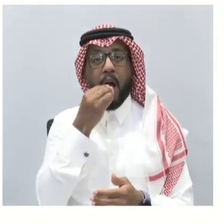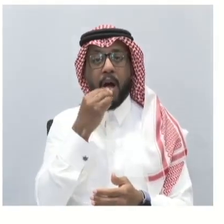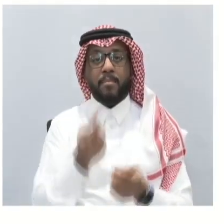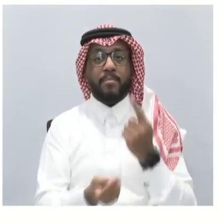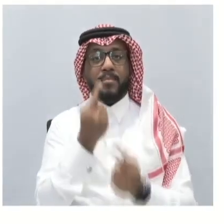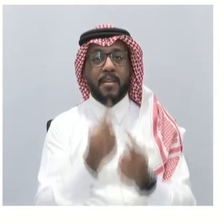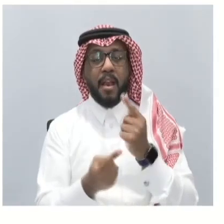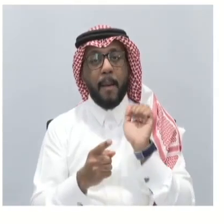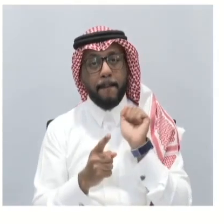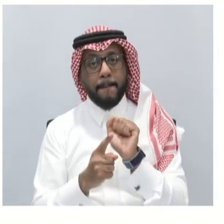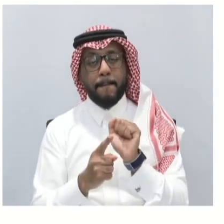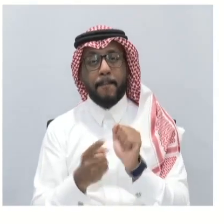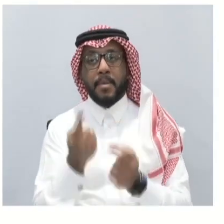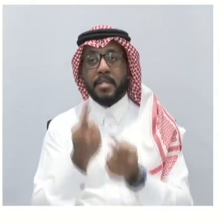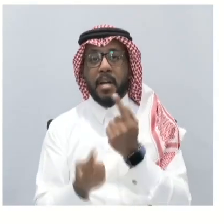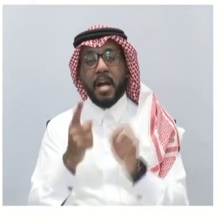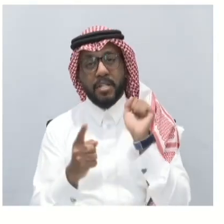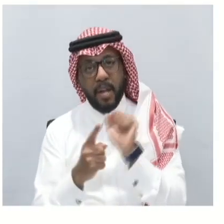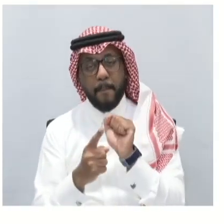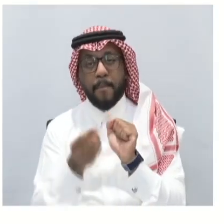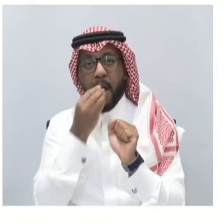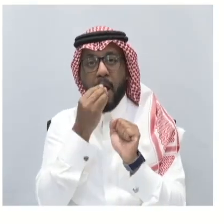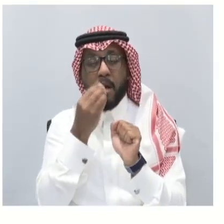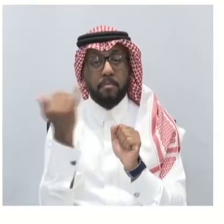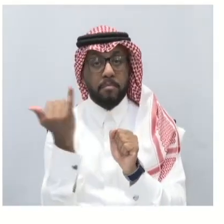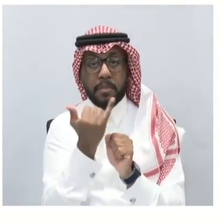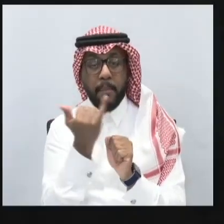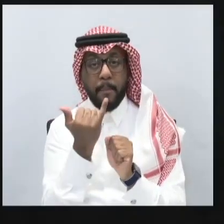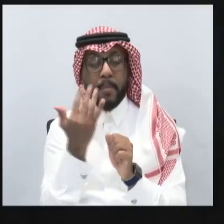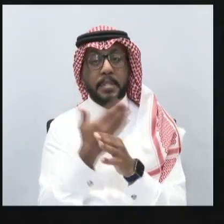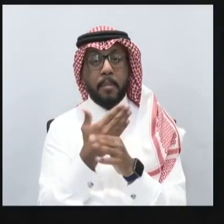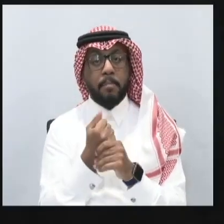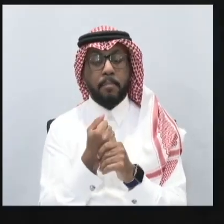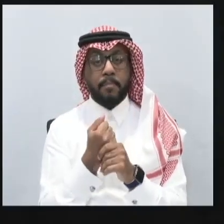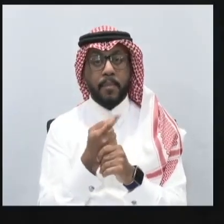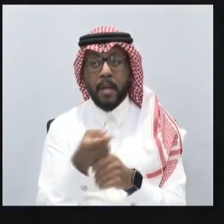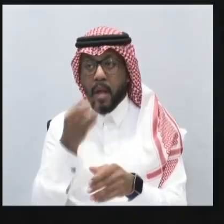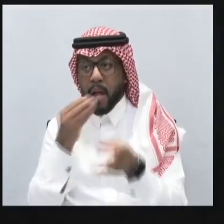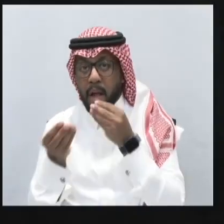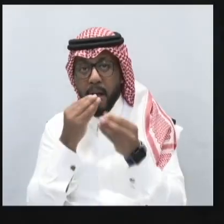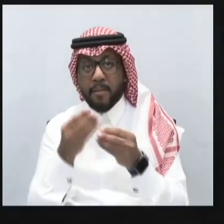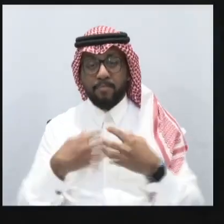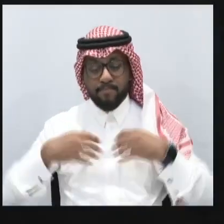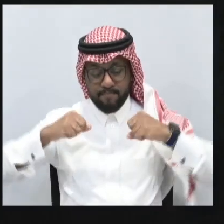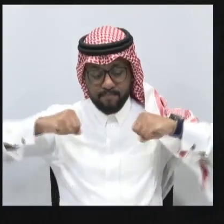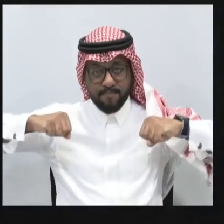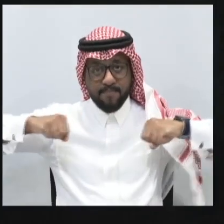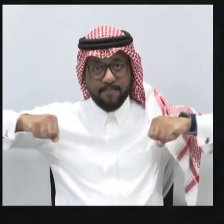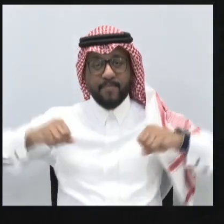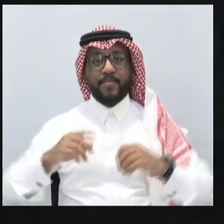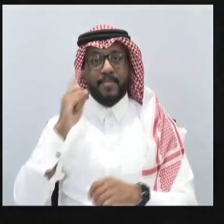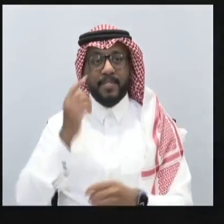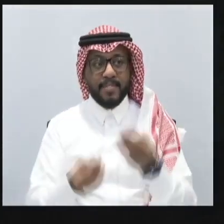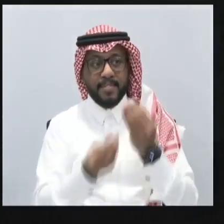اكلات اعشاب ليش سميتها اكلات اعشاب لانها تاكل وتتغذى